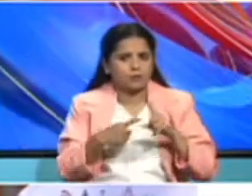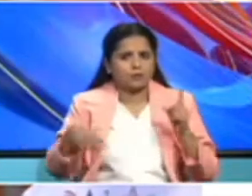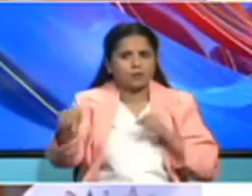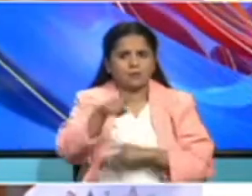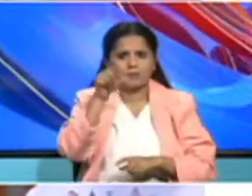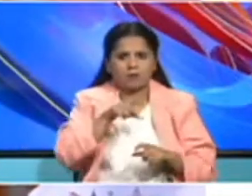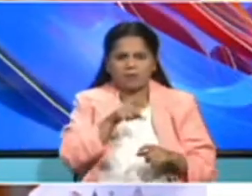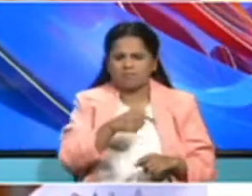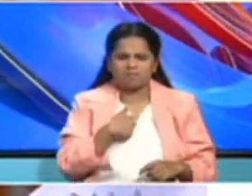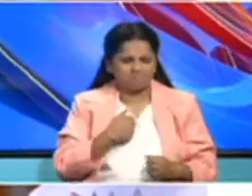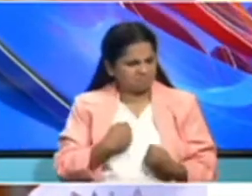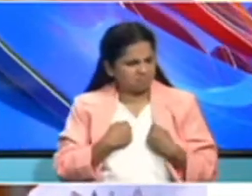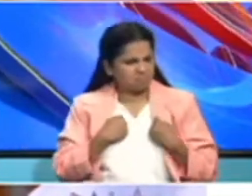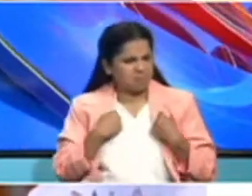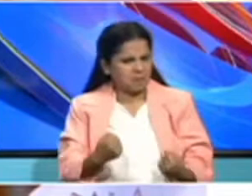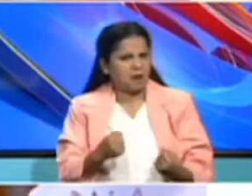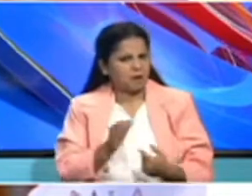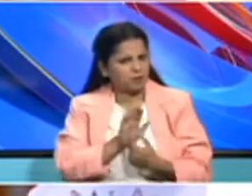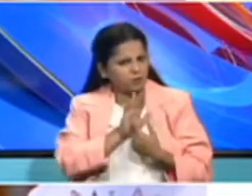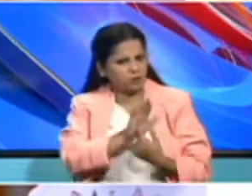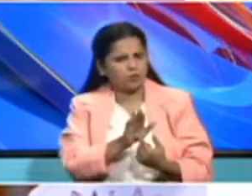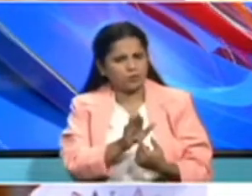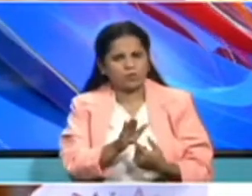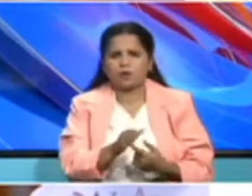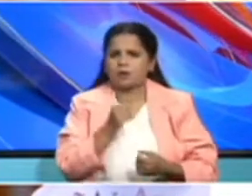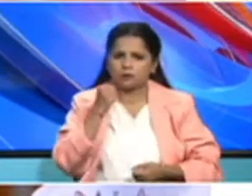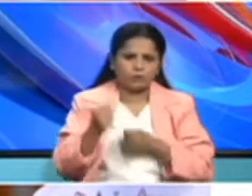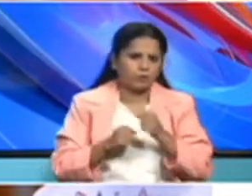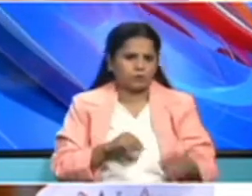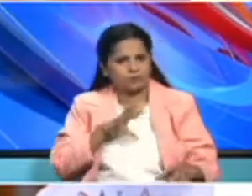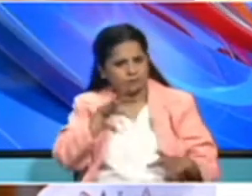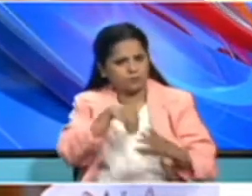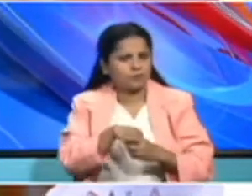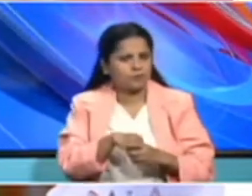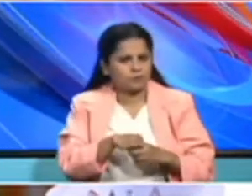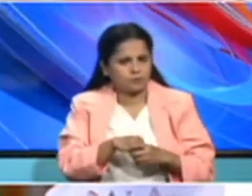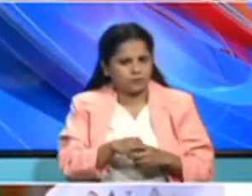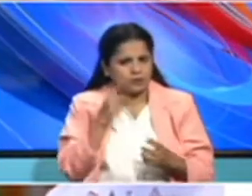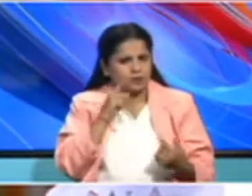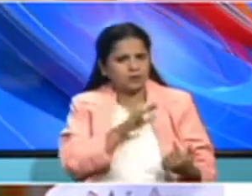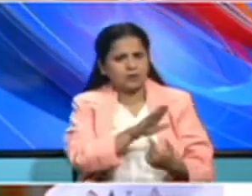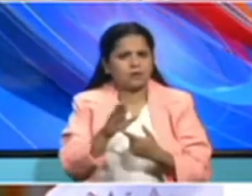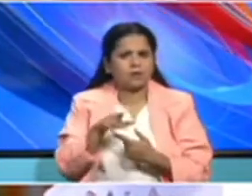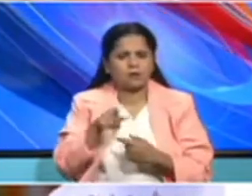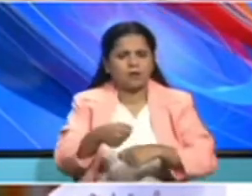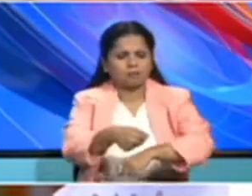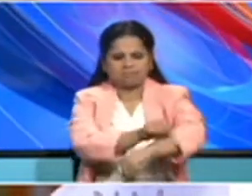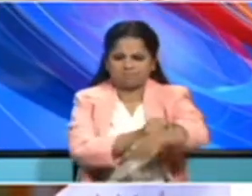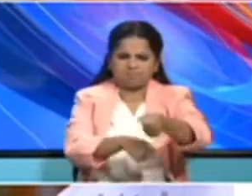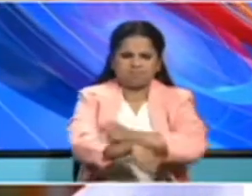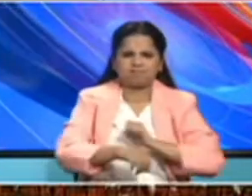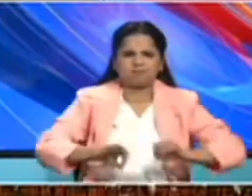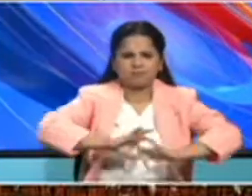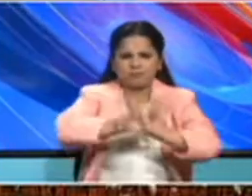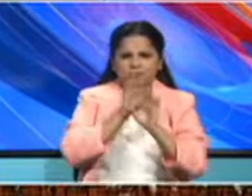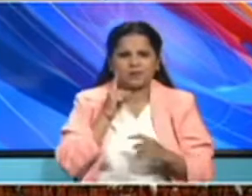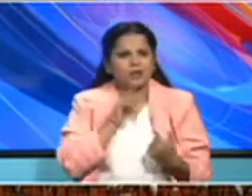निडर होकर मैदान में उतरने के जुनून को दिखाता है।